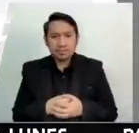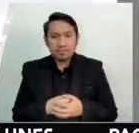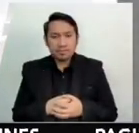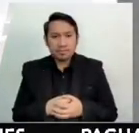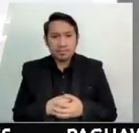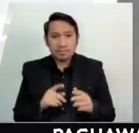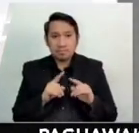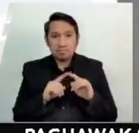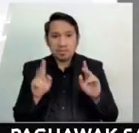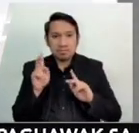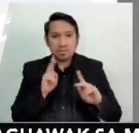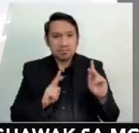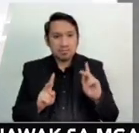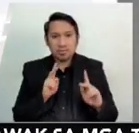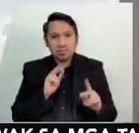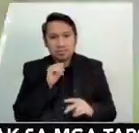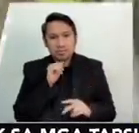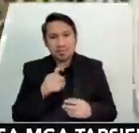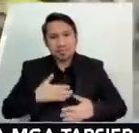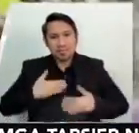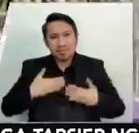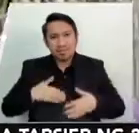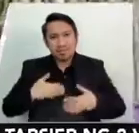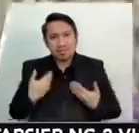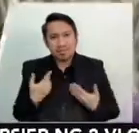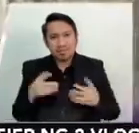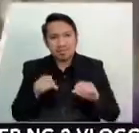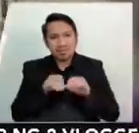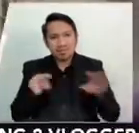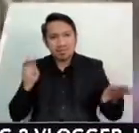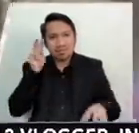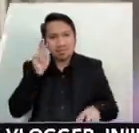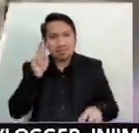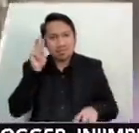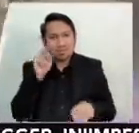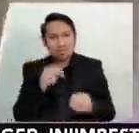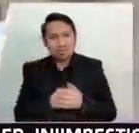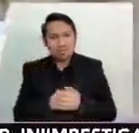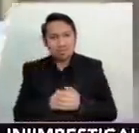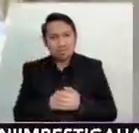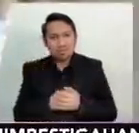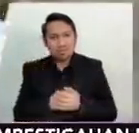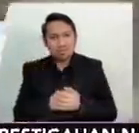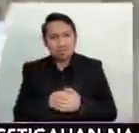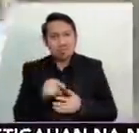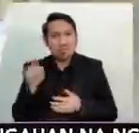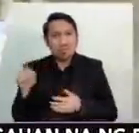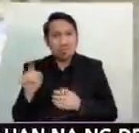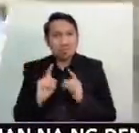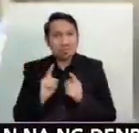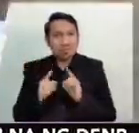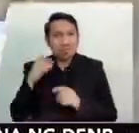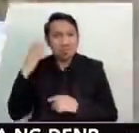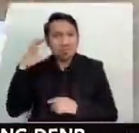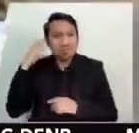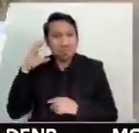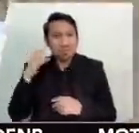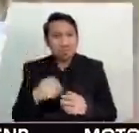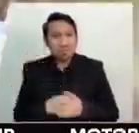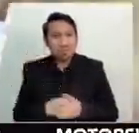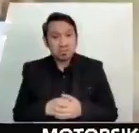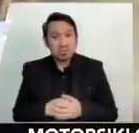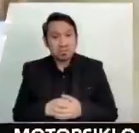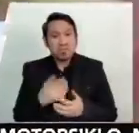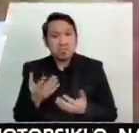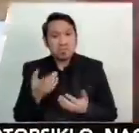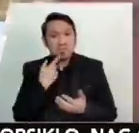na nakapanood sa nag-viral nilang video. Nakausap namin ang isa sa magpinsang dumakma ng tarsier. Inilipat lang daw nila ang